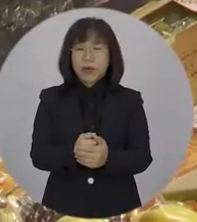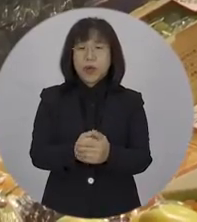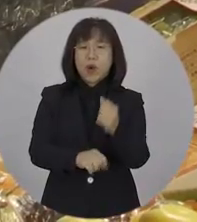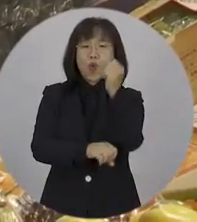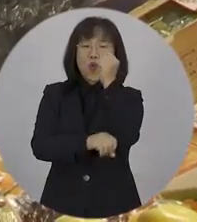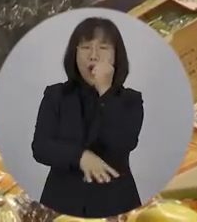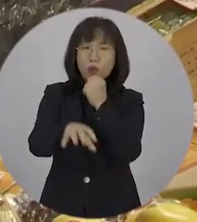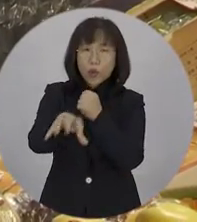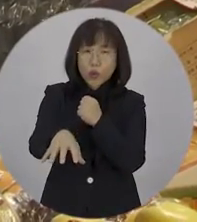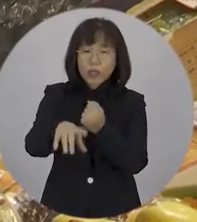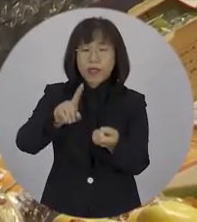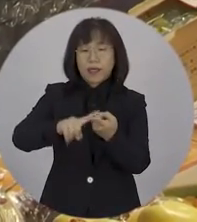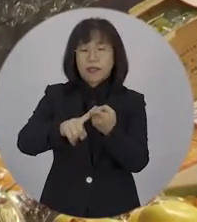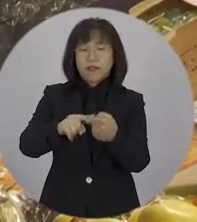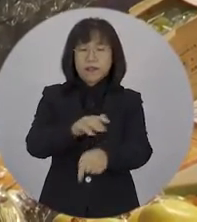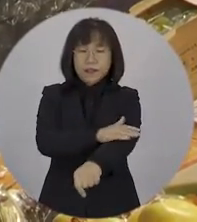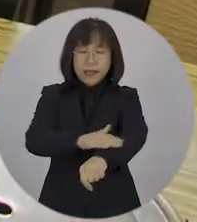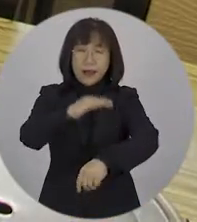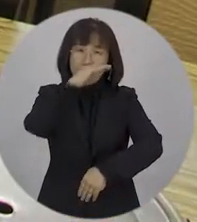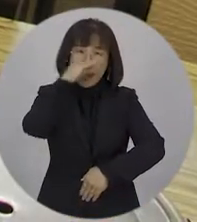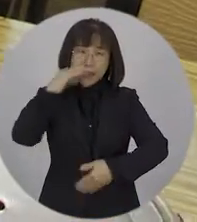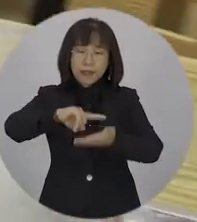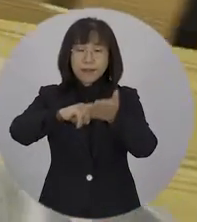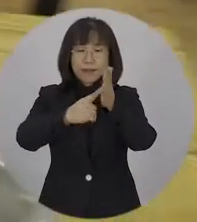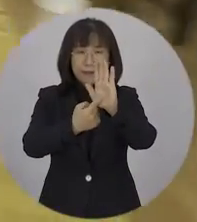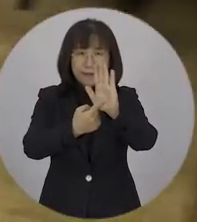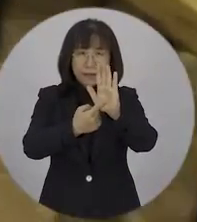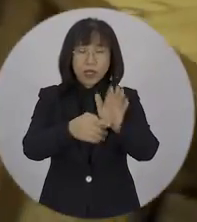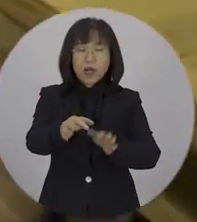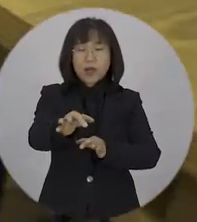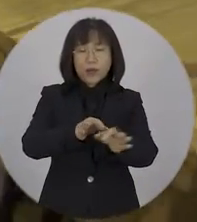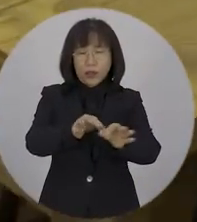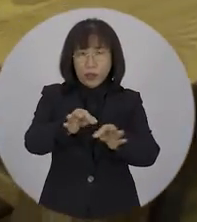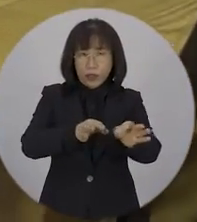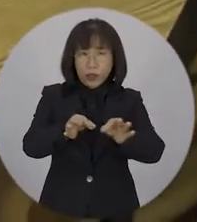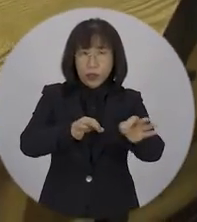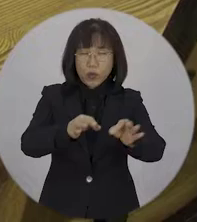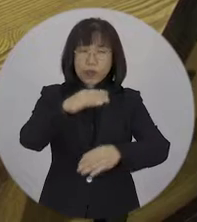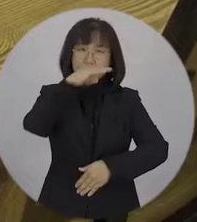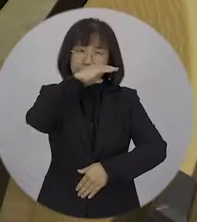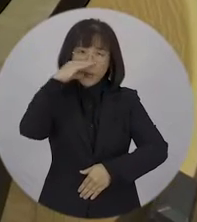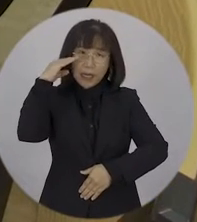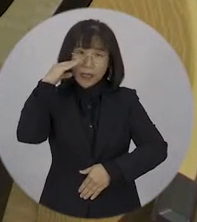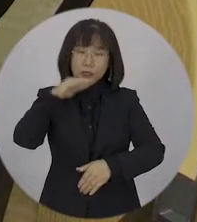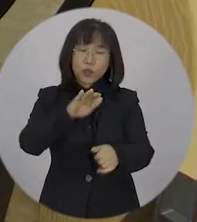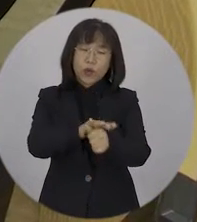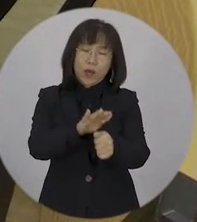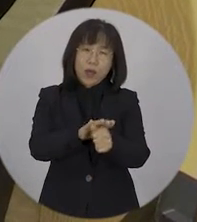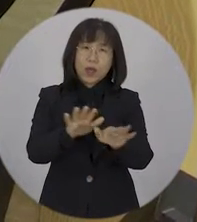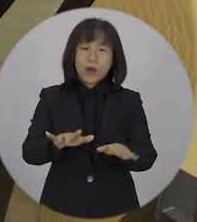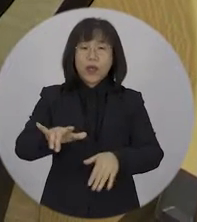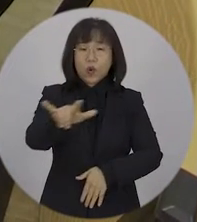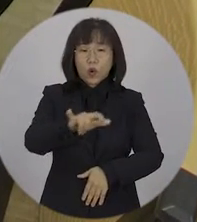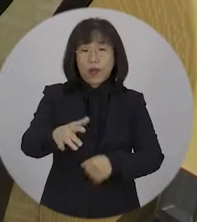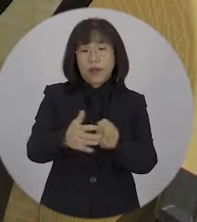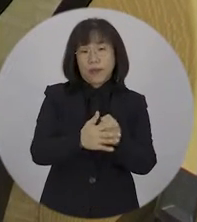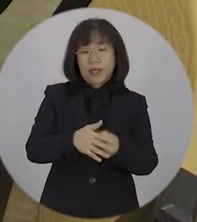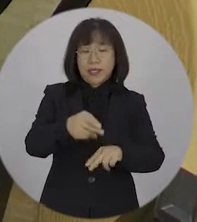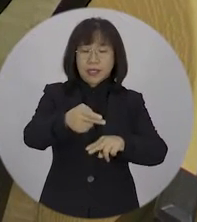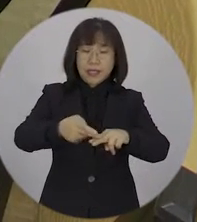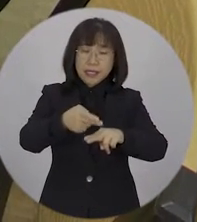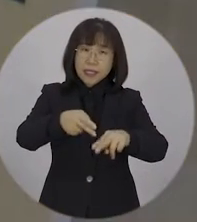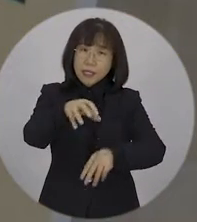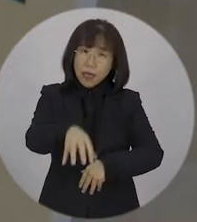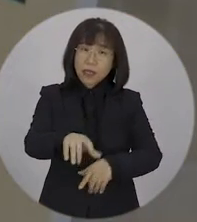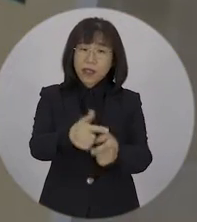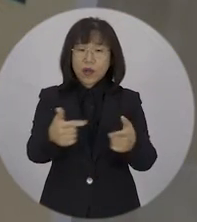집중 점검에 건전한 거래질서를 확립함으로써 다 특히 올해는 코로 날 그 상황을 고려해 식당 등 다중